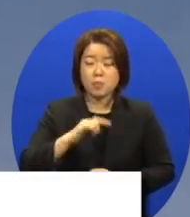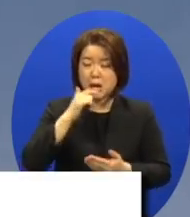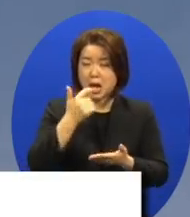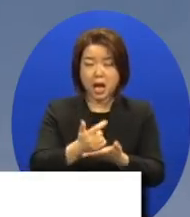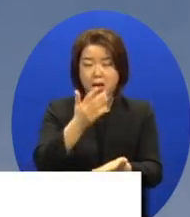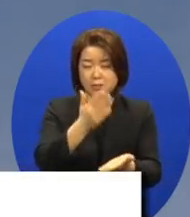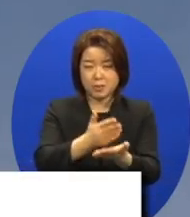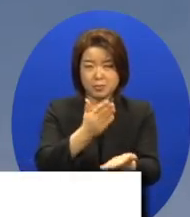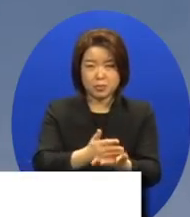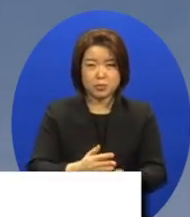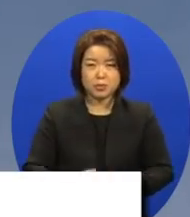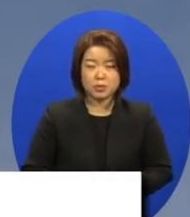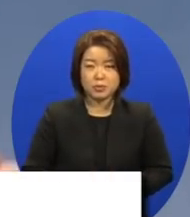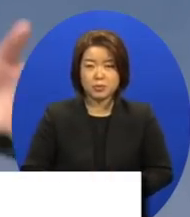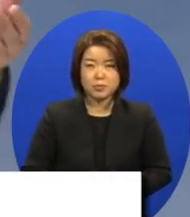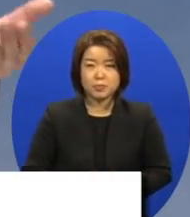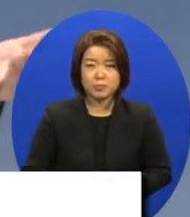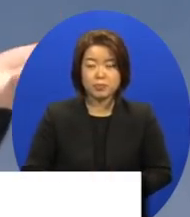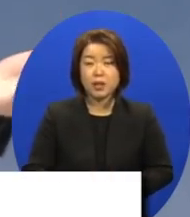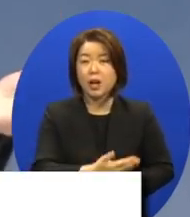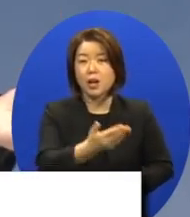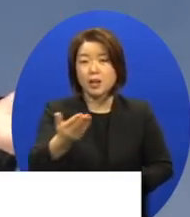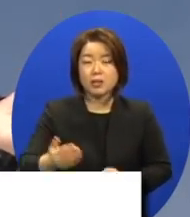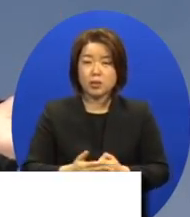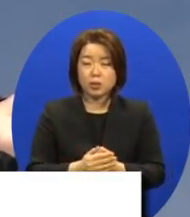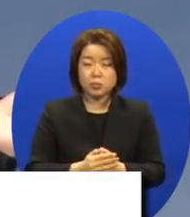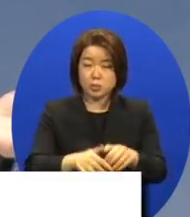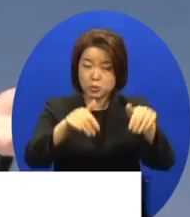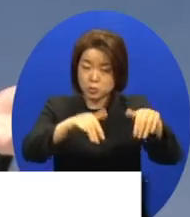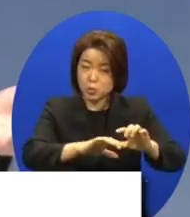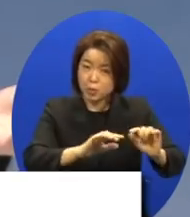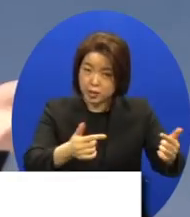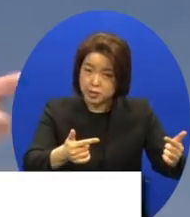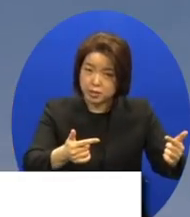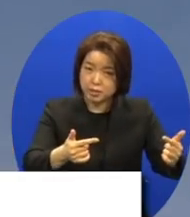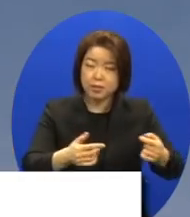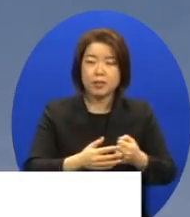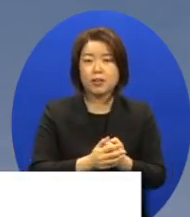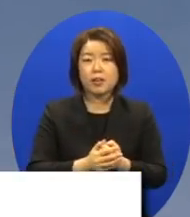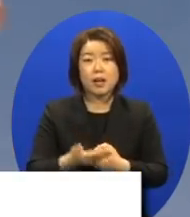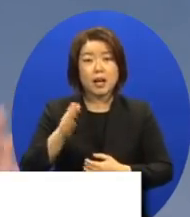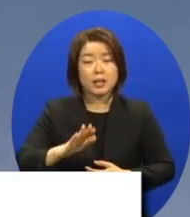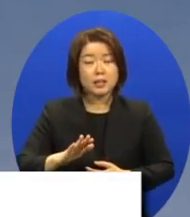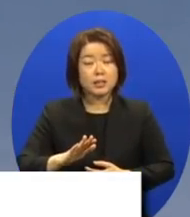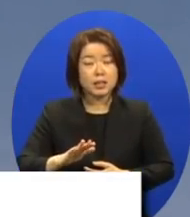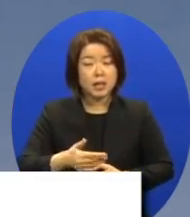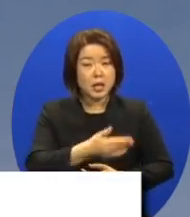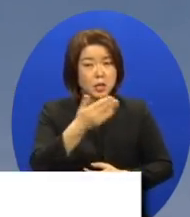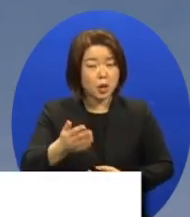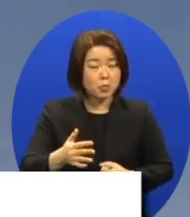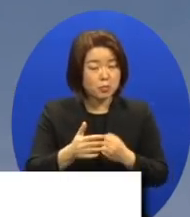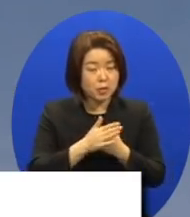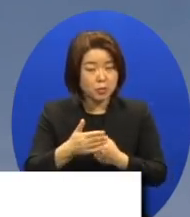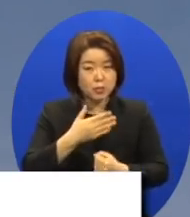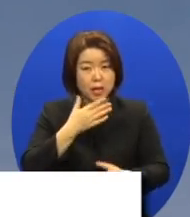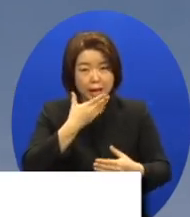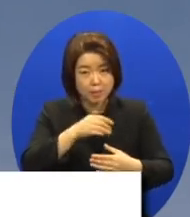안됩니다 여러분은 종 아니잖아요 그런데 여러분은 그래서 행복합니까